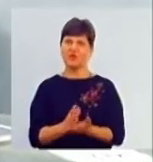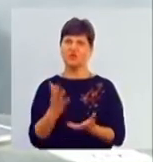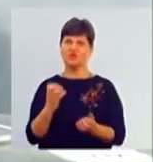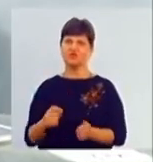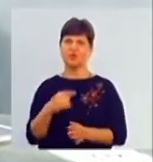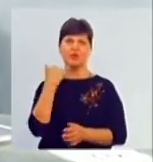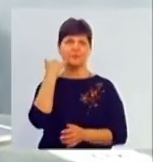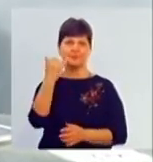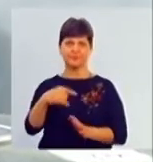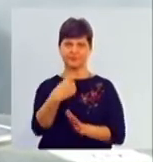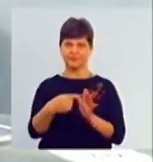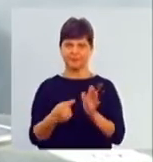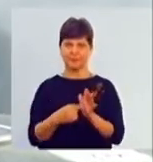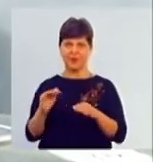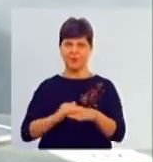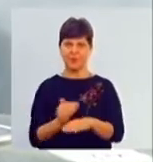чуємо, говоріть. Доброго вечора.